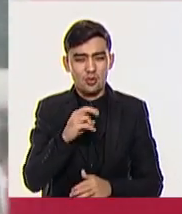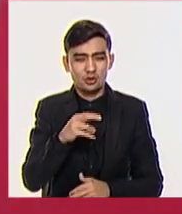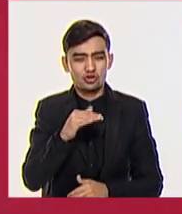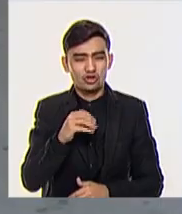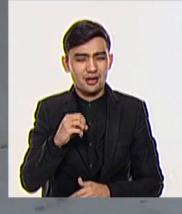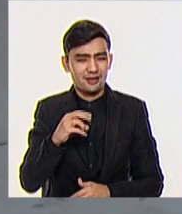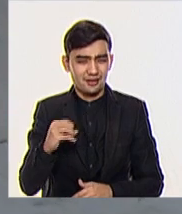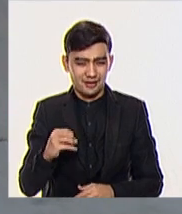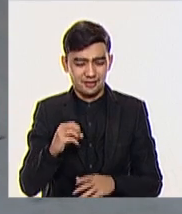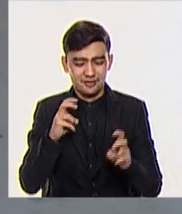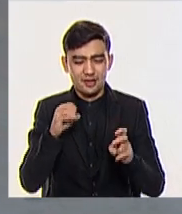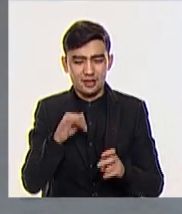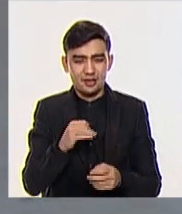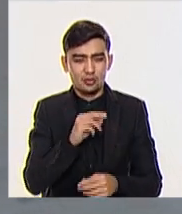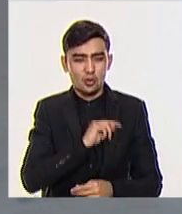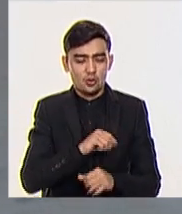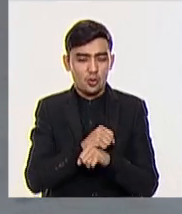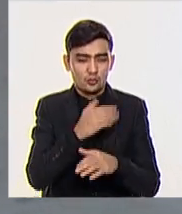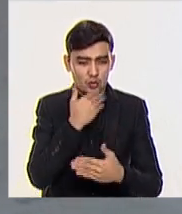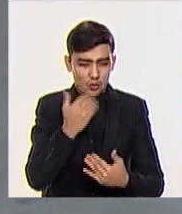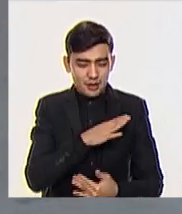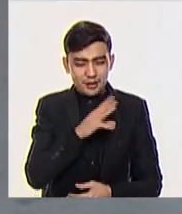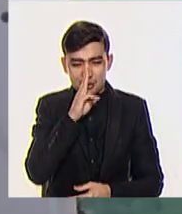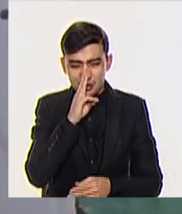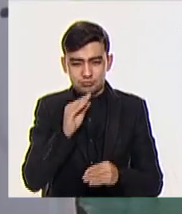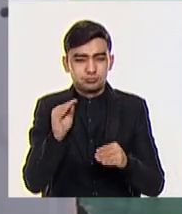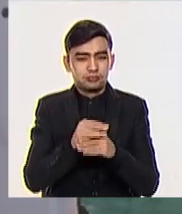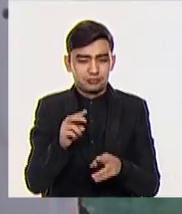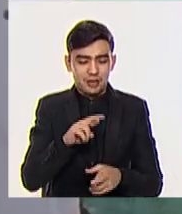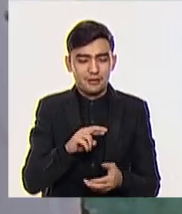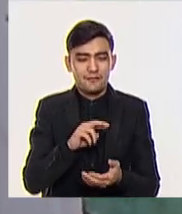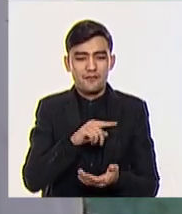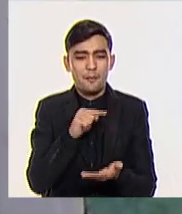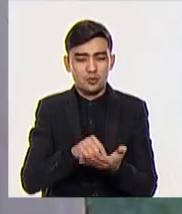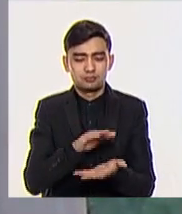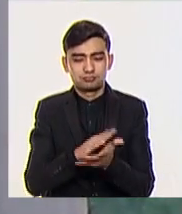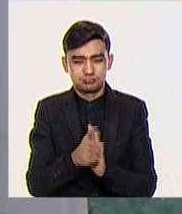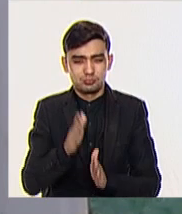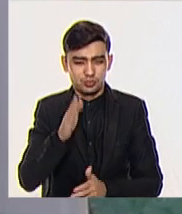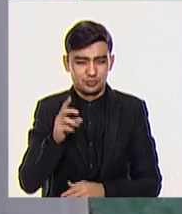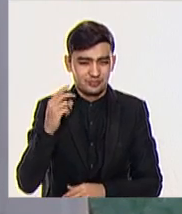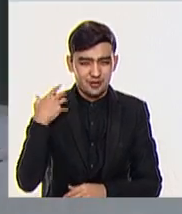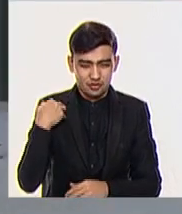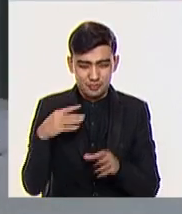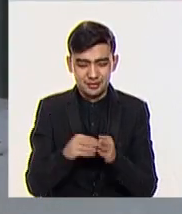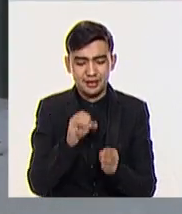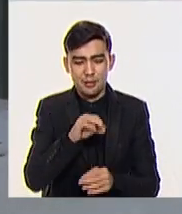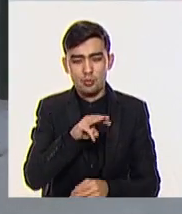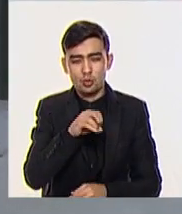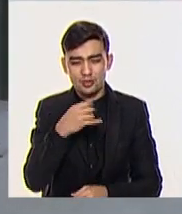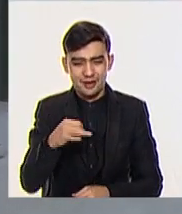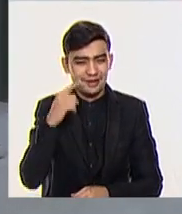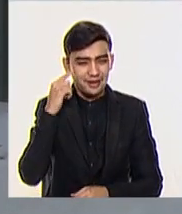Темирском районе не приостанавливалась, а вопрос повышения заработной платы согласовывается с учредителями. КМК «Мунай»